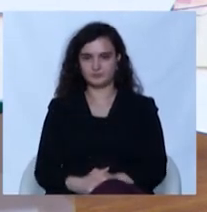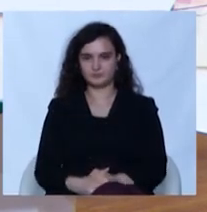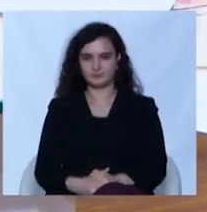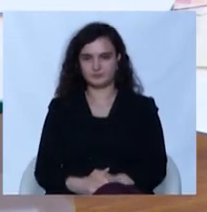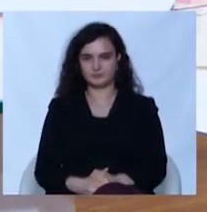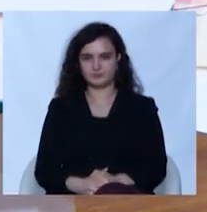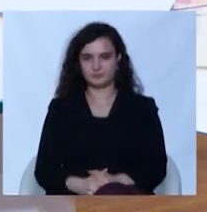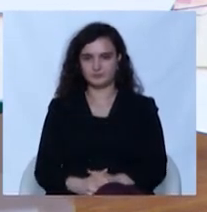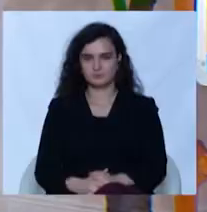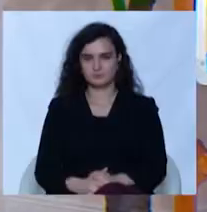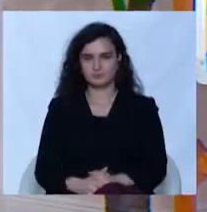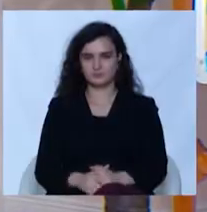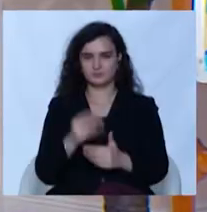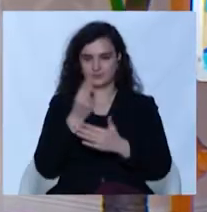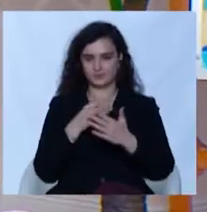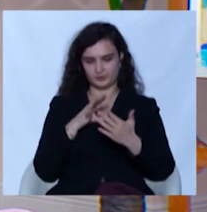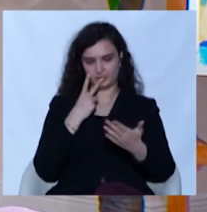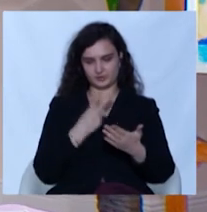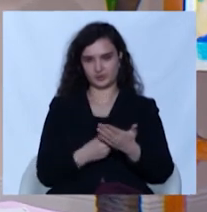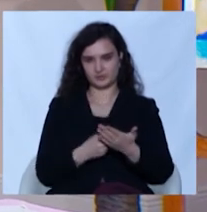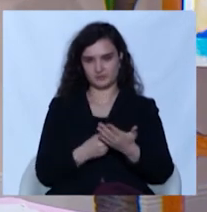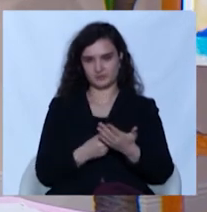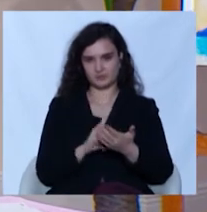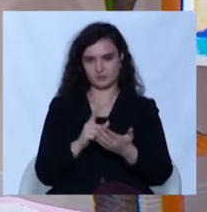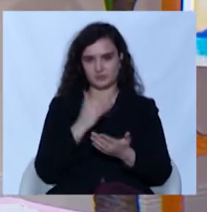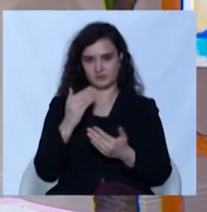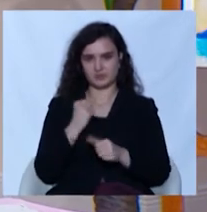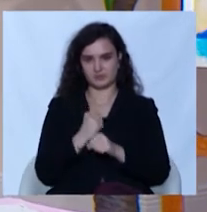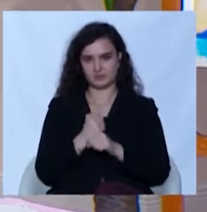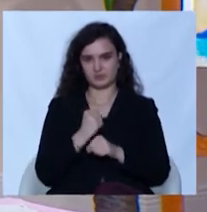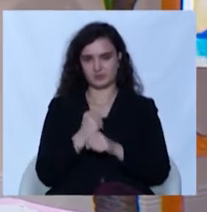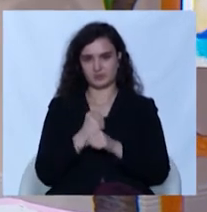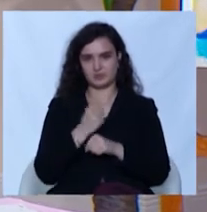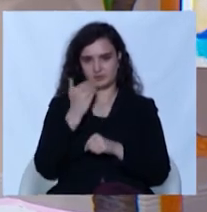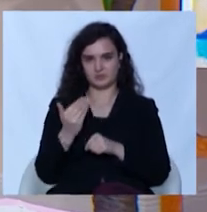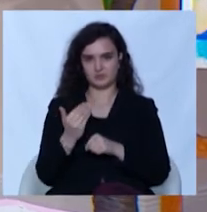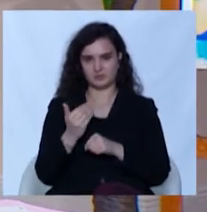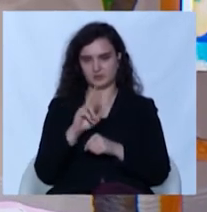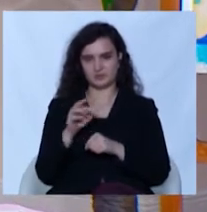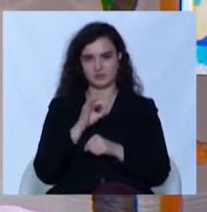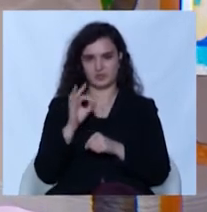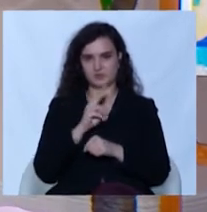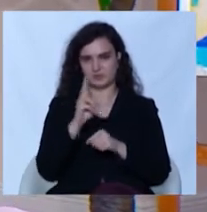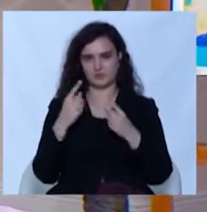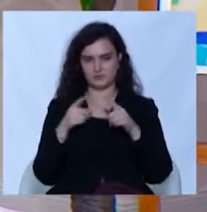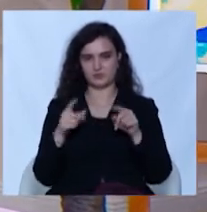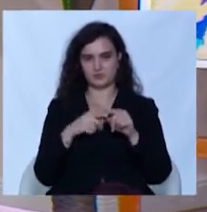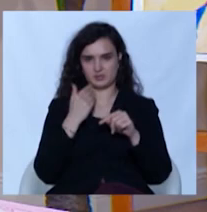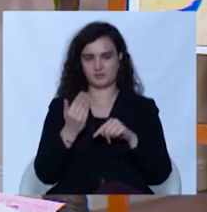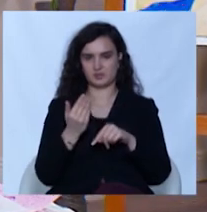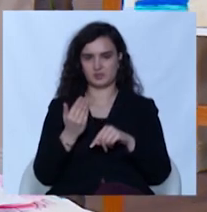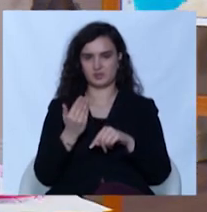მეორე, აი წარმოიდგინეთ, რომ დახატავთ და შეხედავთ და რომ ეს თქვენ გააკეთეთ, რომ ეს არის თქვენი და არავისი სხვის, ეს